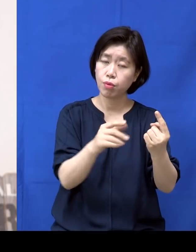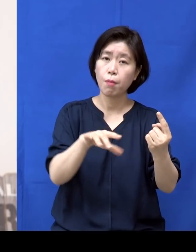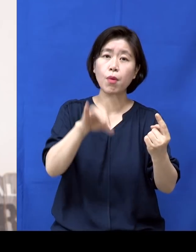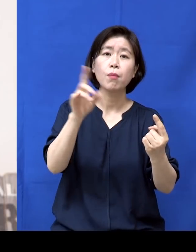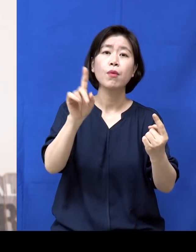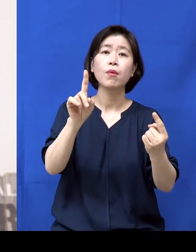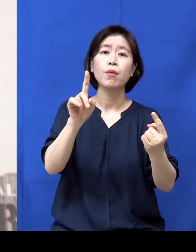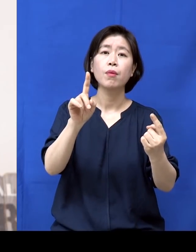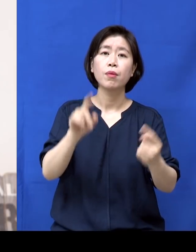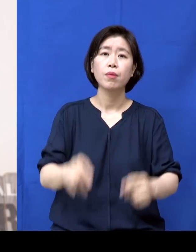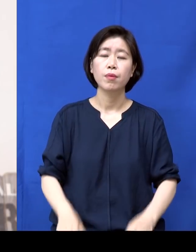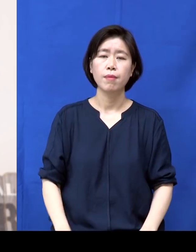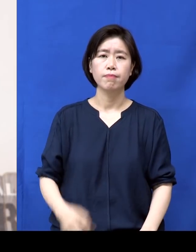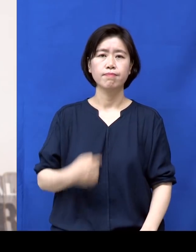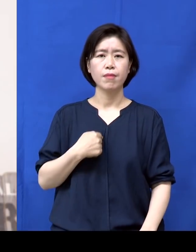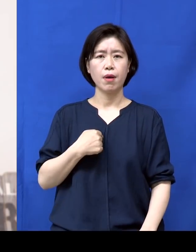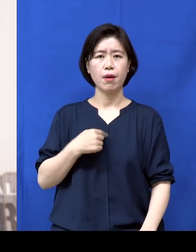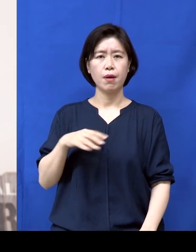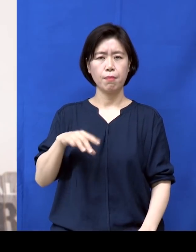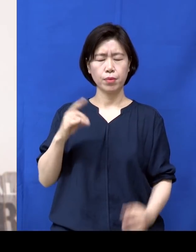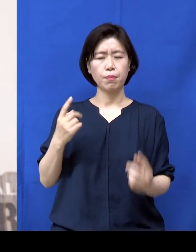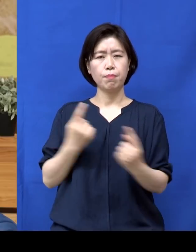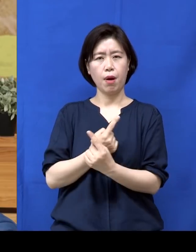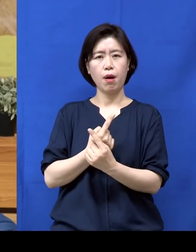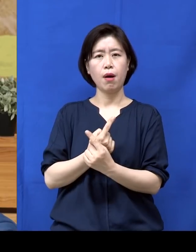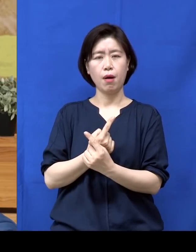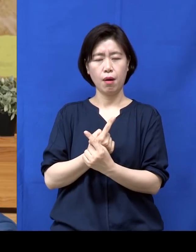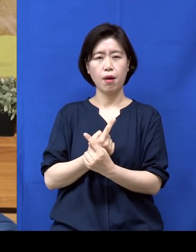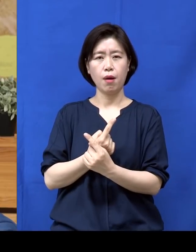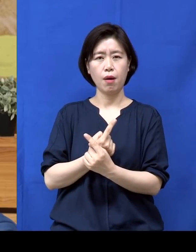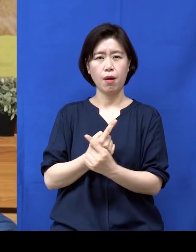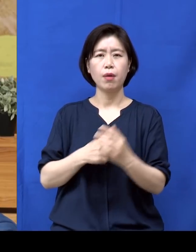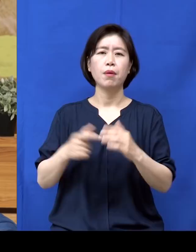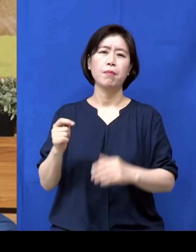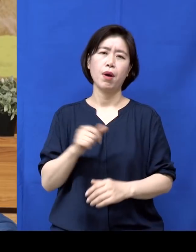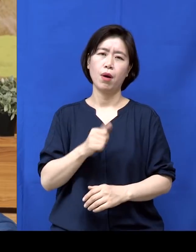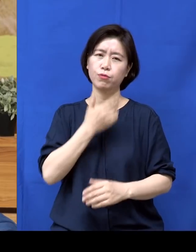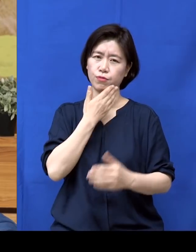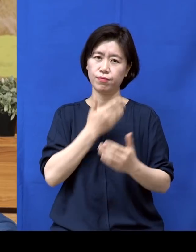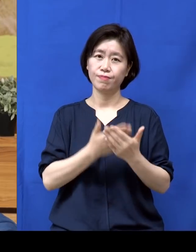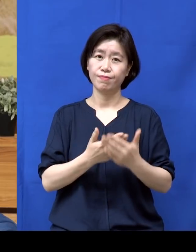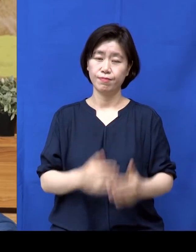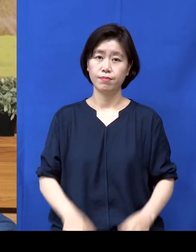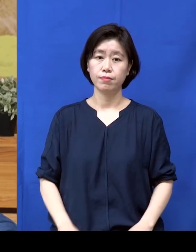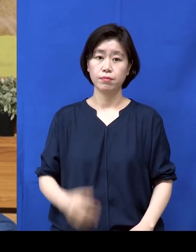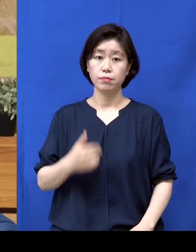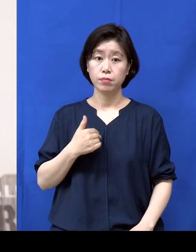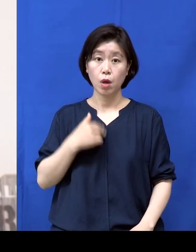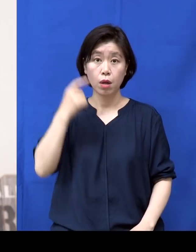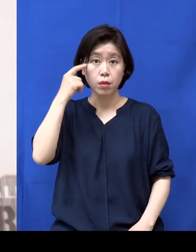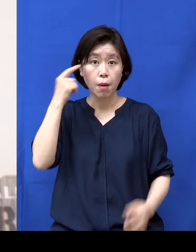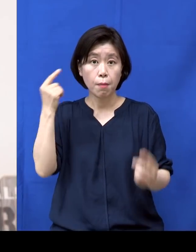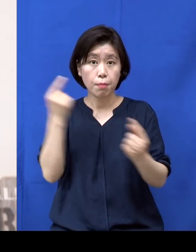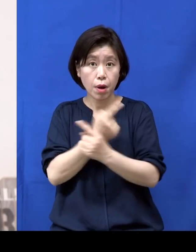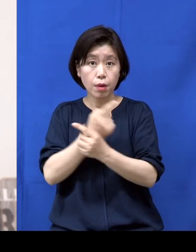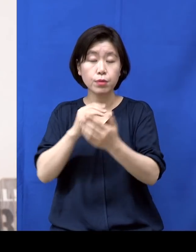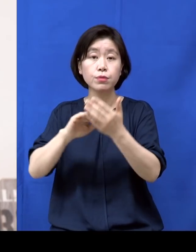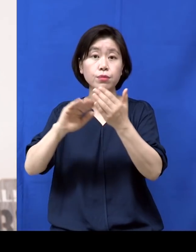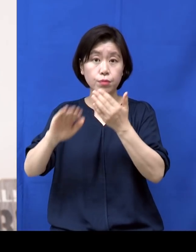건 한 사람이 바뀌는 게 더 중요하겠구나. 네. 제가 바뀌고 나니까 네.